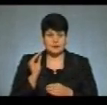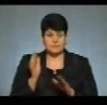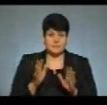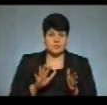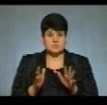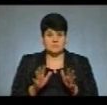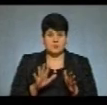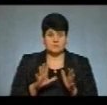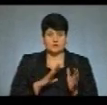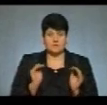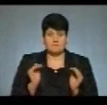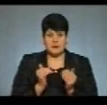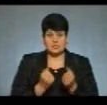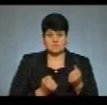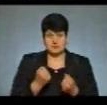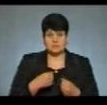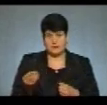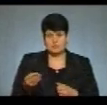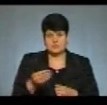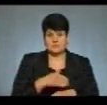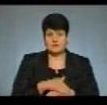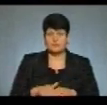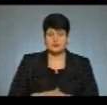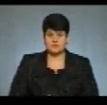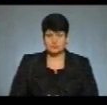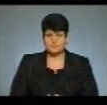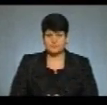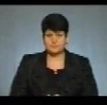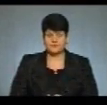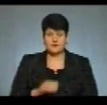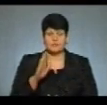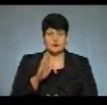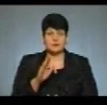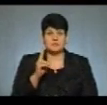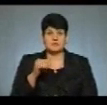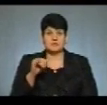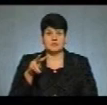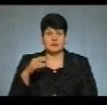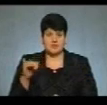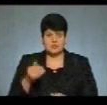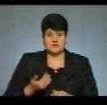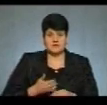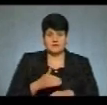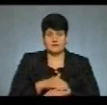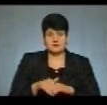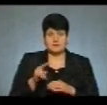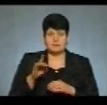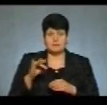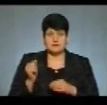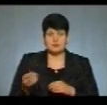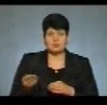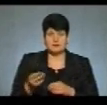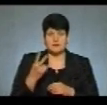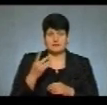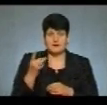було менше машин, ми посипали вулицю. Володимир Ділай живе на вулиці Приміській. А посипали два рази,